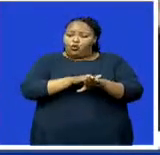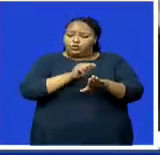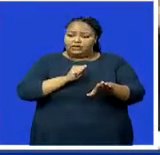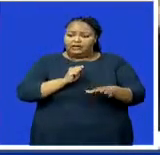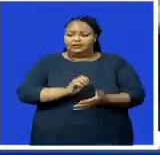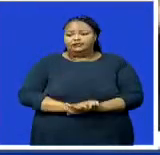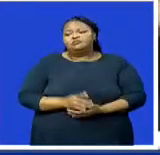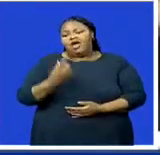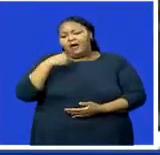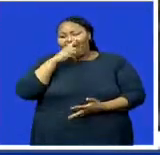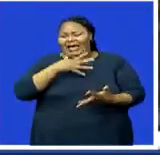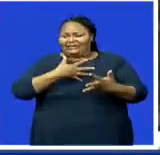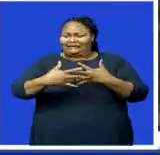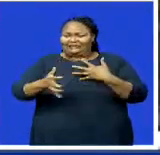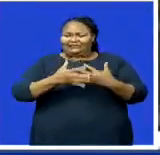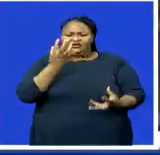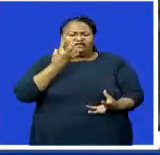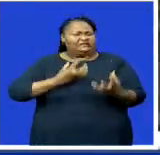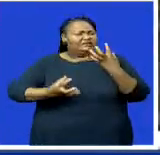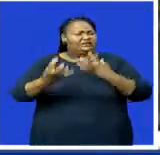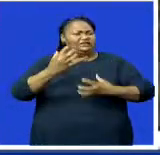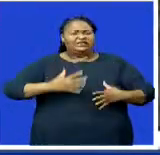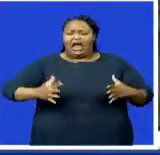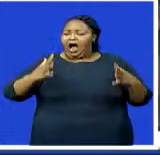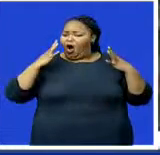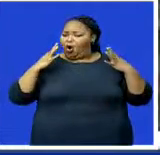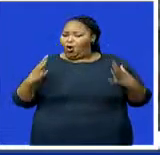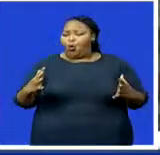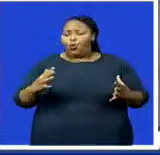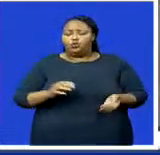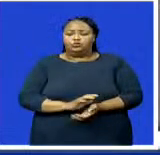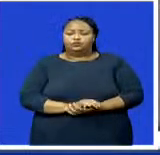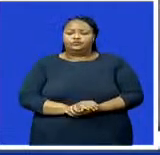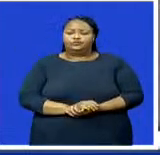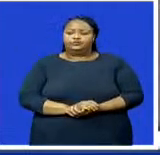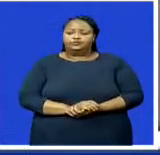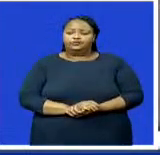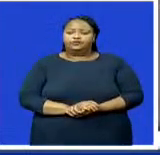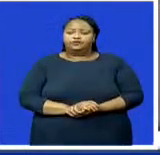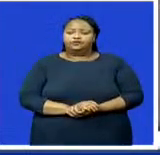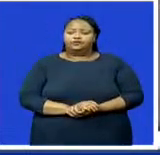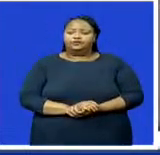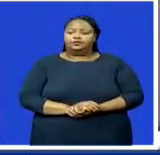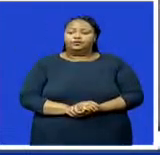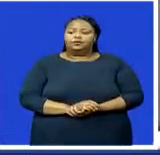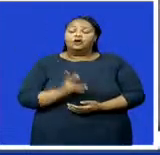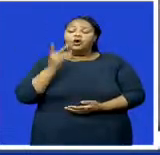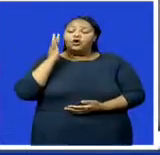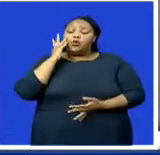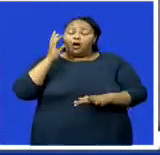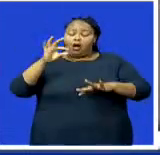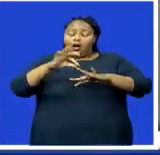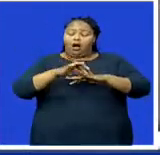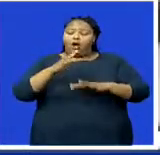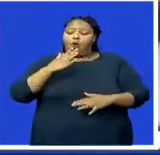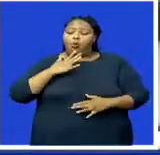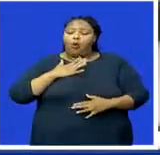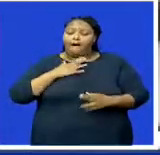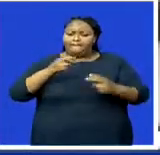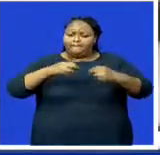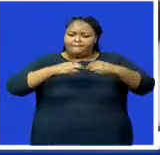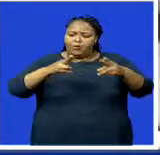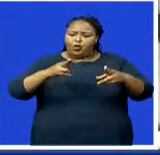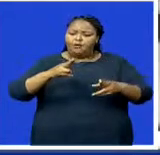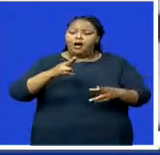dilimele umonakalo vele wabamkhulu kakhulu ngoba naye wathi nakathi nakaphuma lapha ekishini ngoba likishini